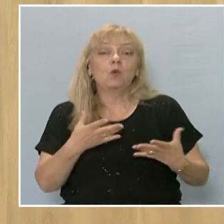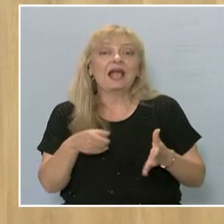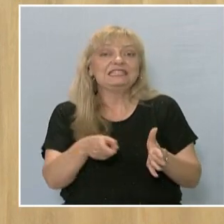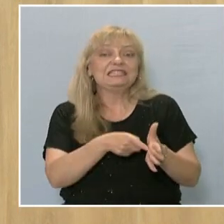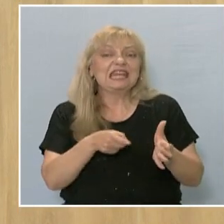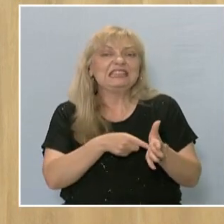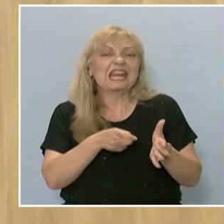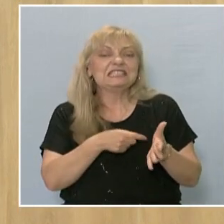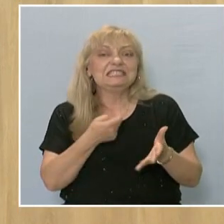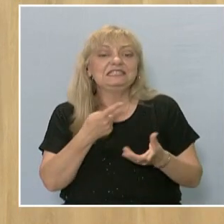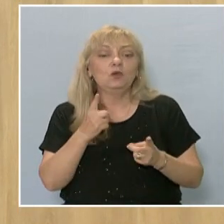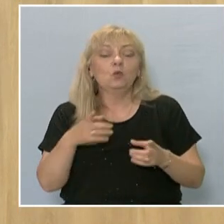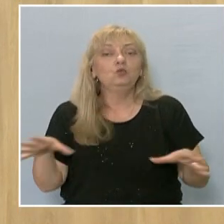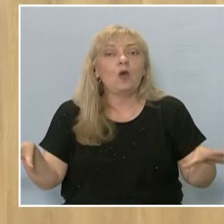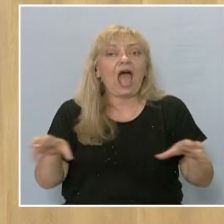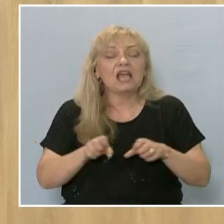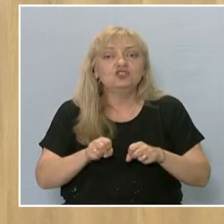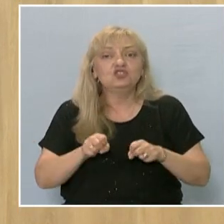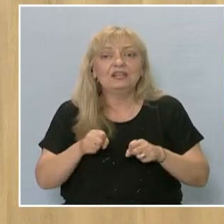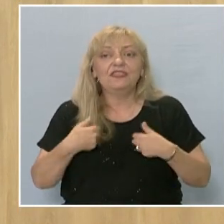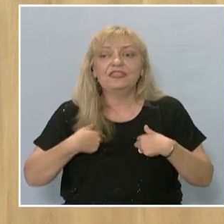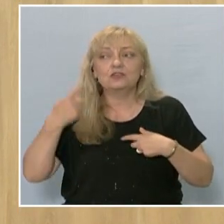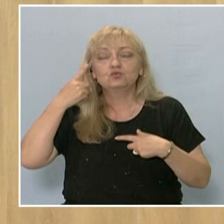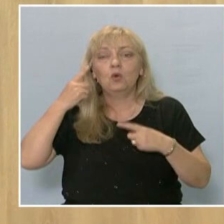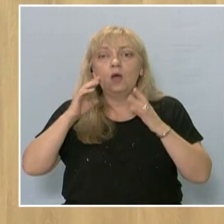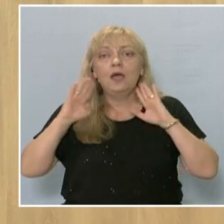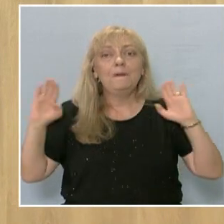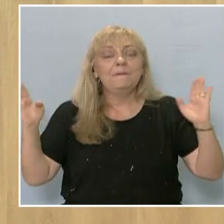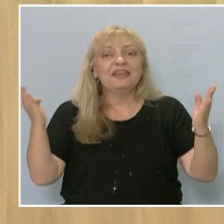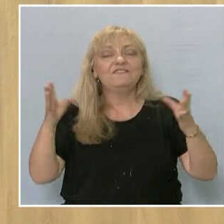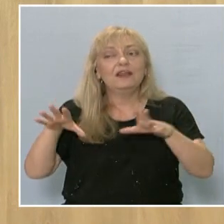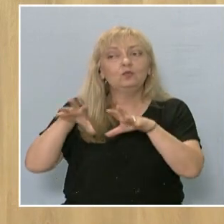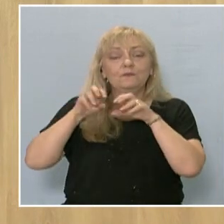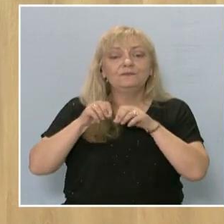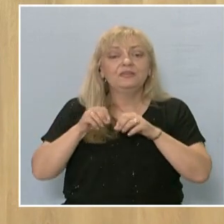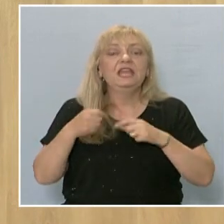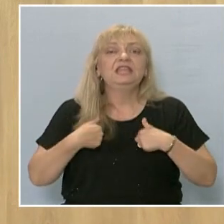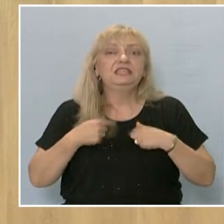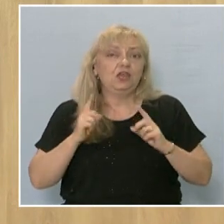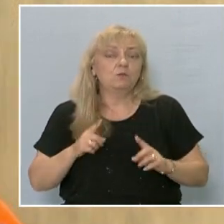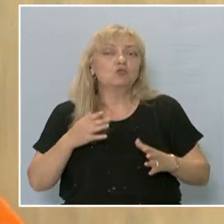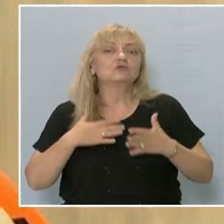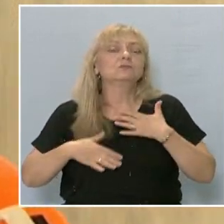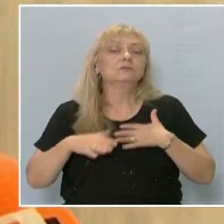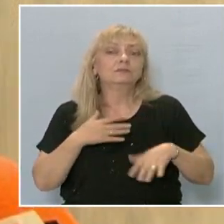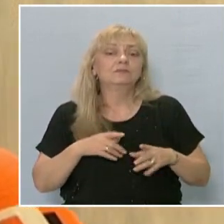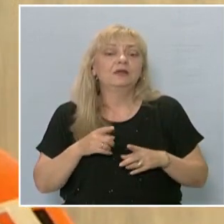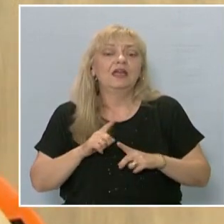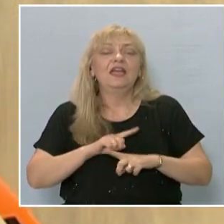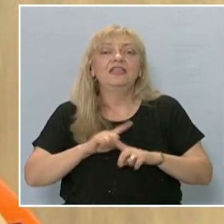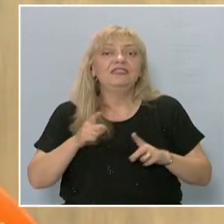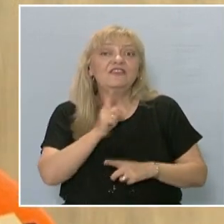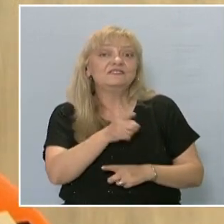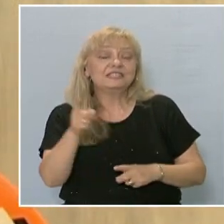ангажират периферните ни възприятия и тогава ние може да релаксираме без дори да правим нещо кой знае какво не всеки знае как да